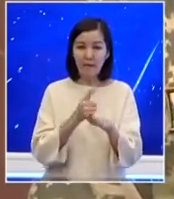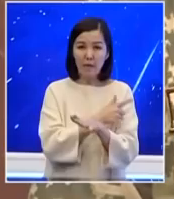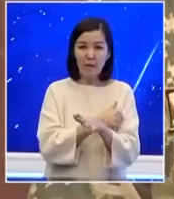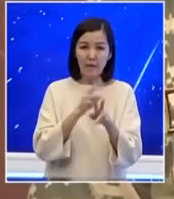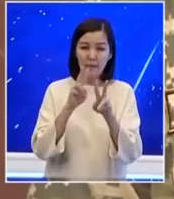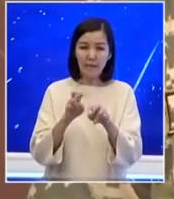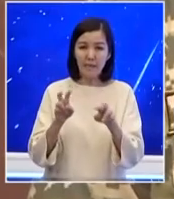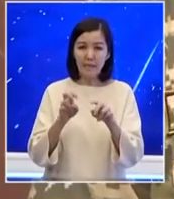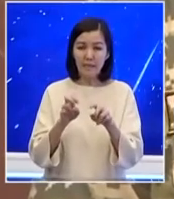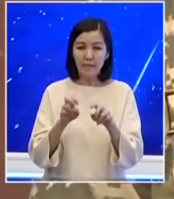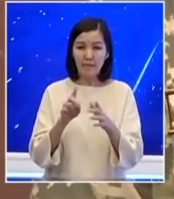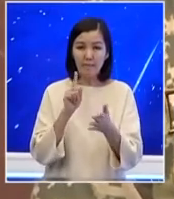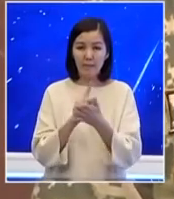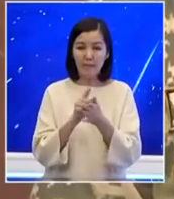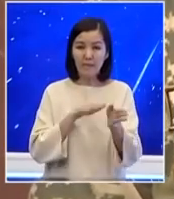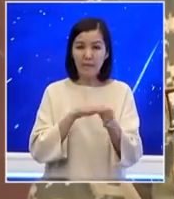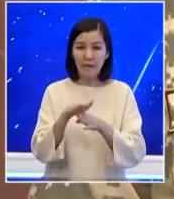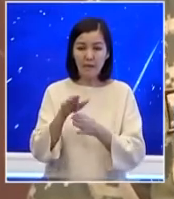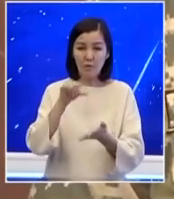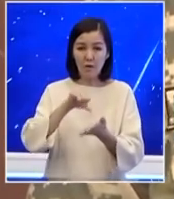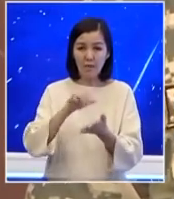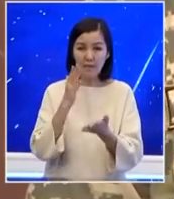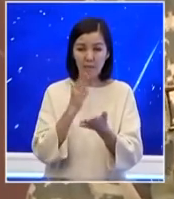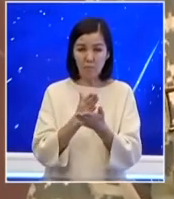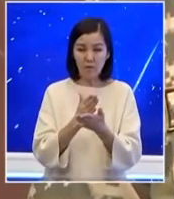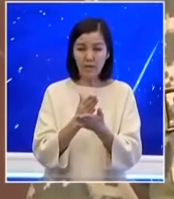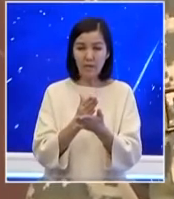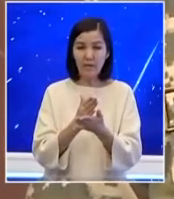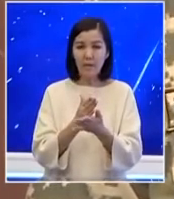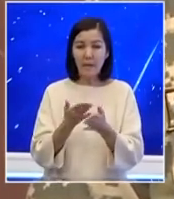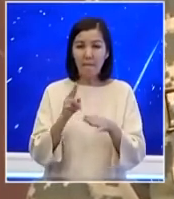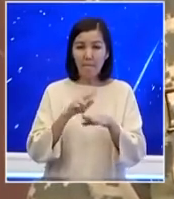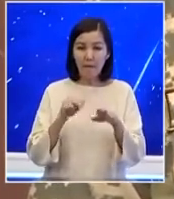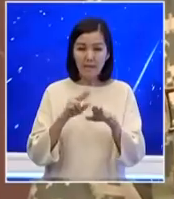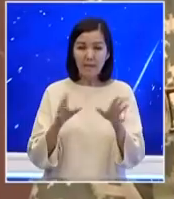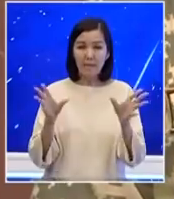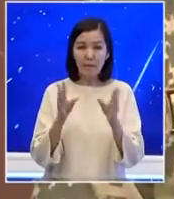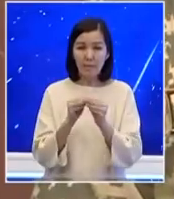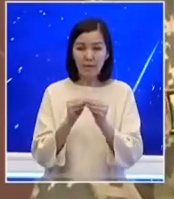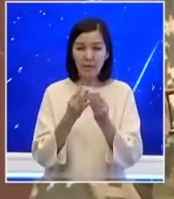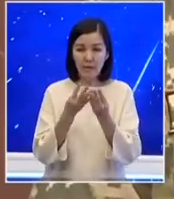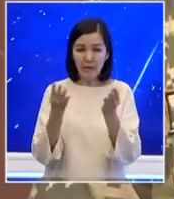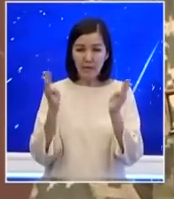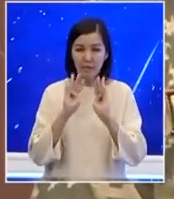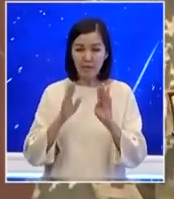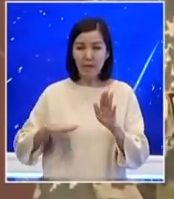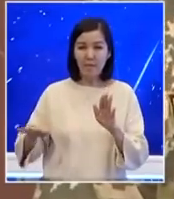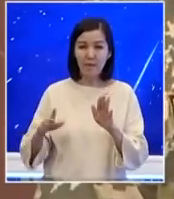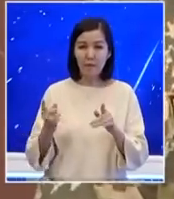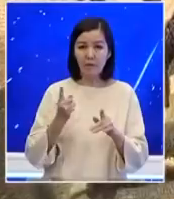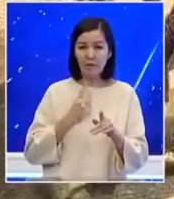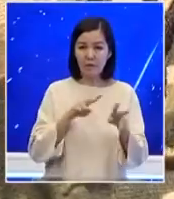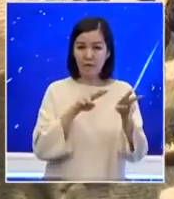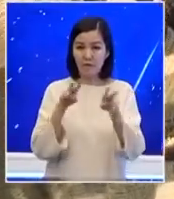оқшауландыру міндеттері. Осы жергілікті полиция қызметкерімен бірге сол карантин аймақты оқшауландыру